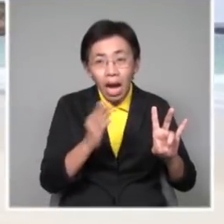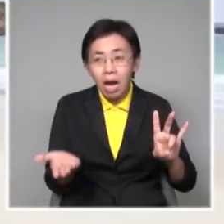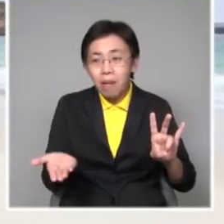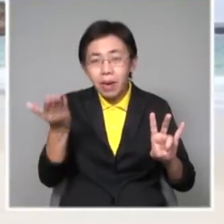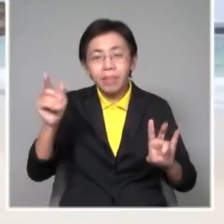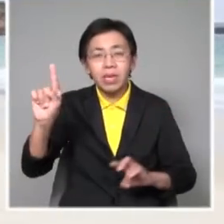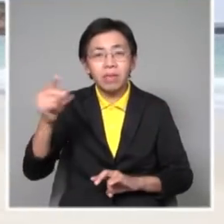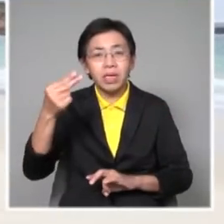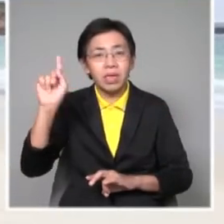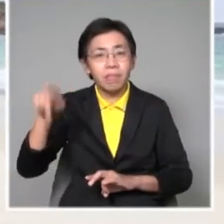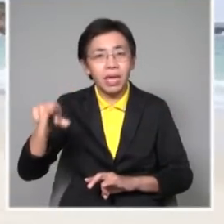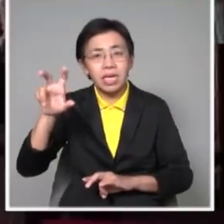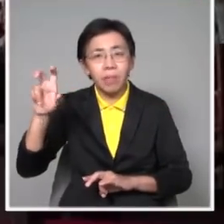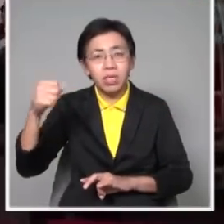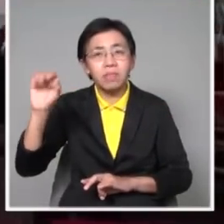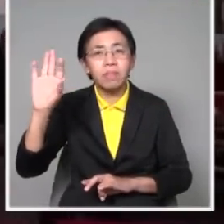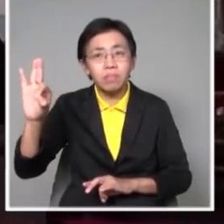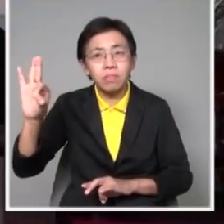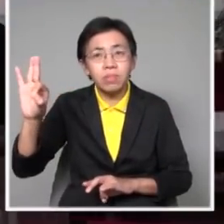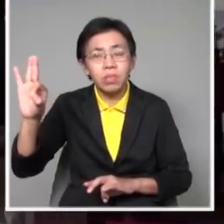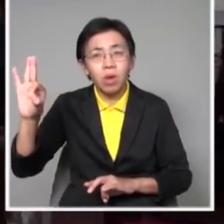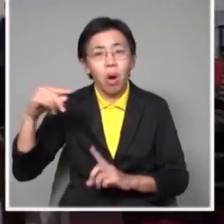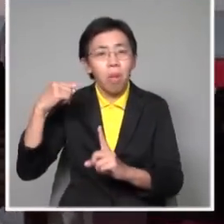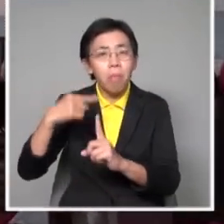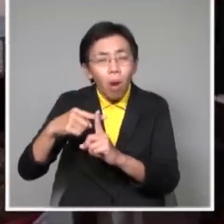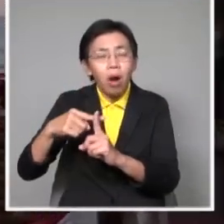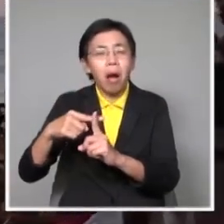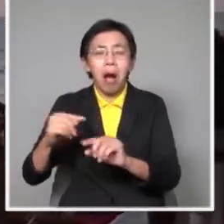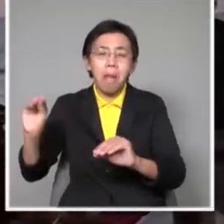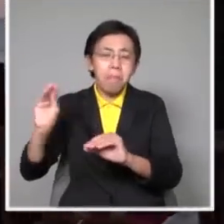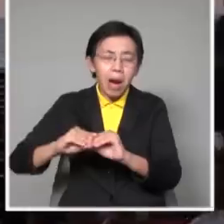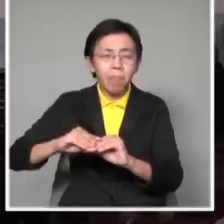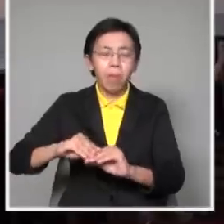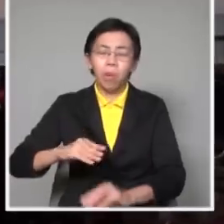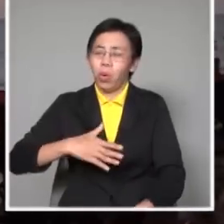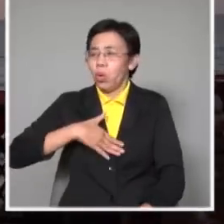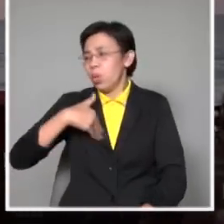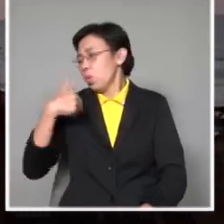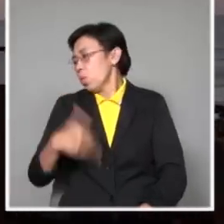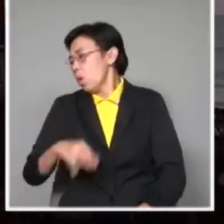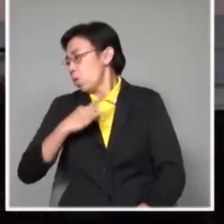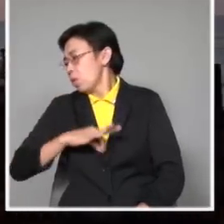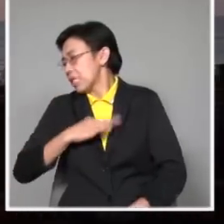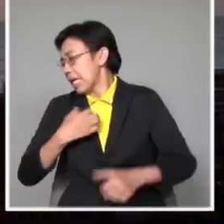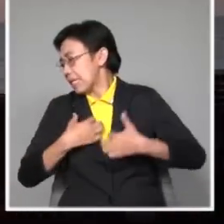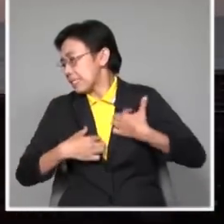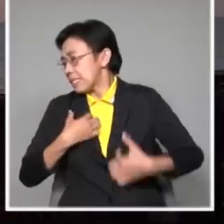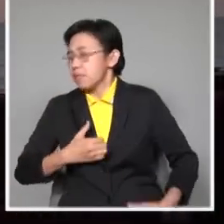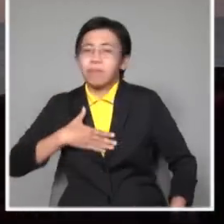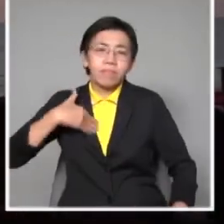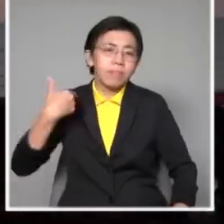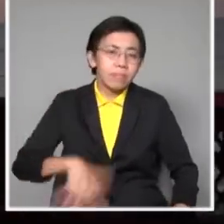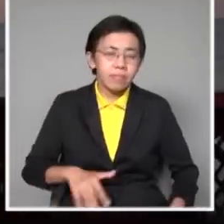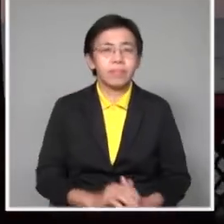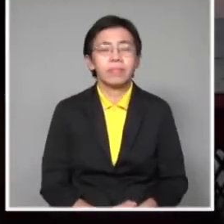ป็น 11,319 บาทนะคะบวกขึ้นมาแบบนี้หลายๆคนก็บอกว่าเห็นแล้วไม่สบายใจสักเท่าไหร่ค่ะ